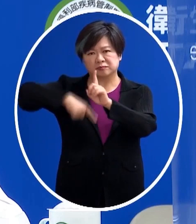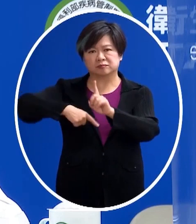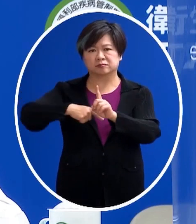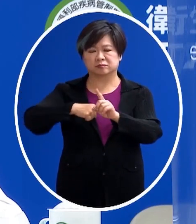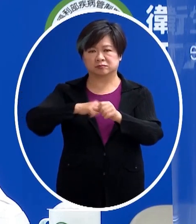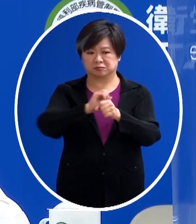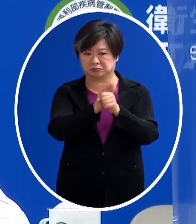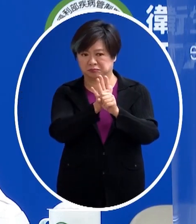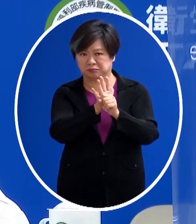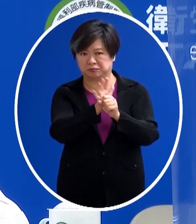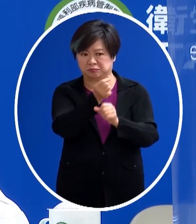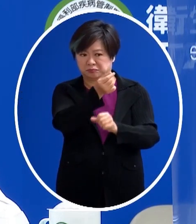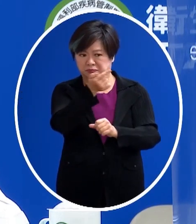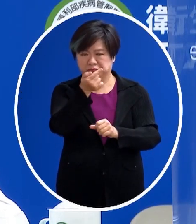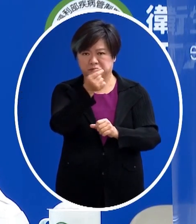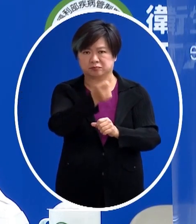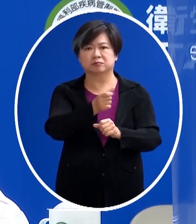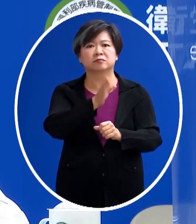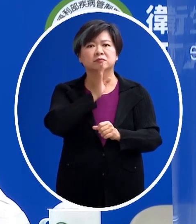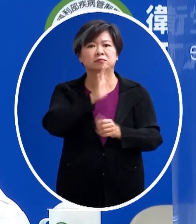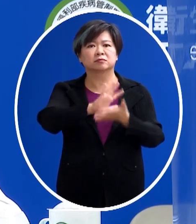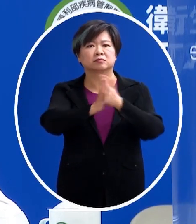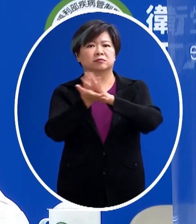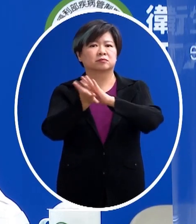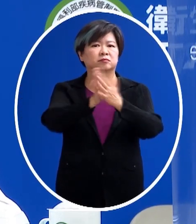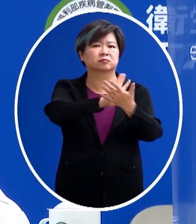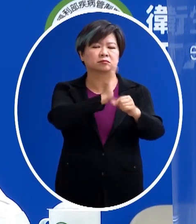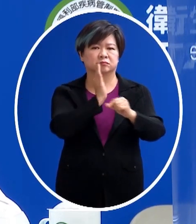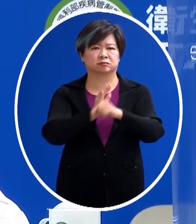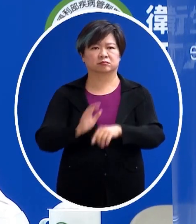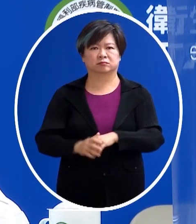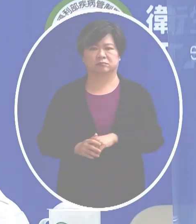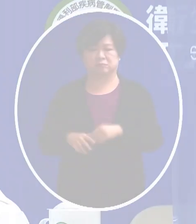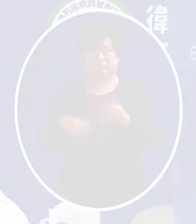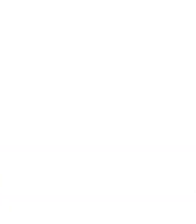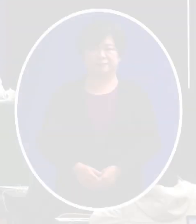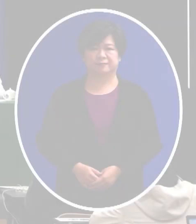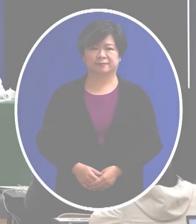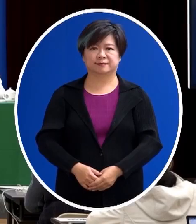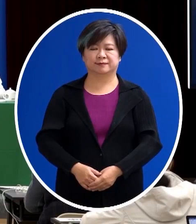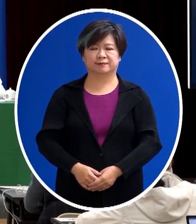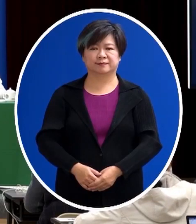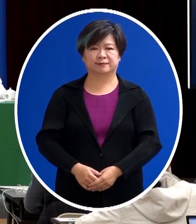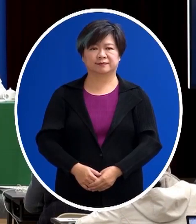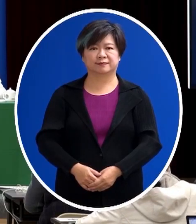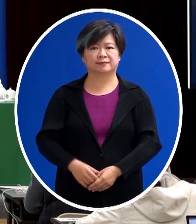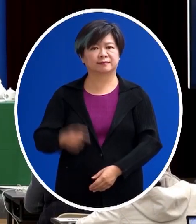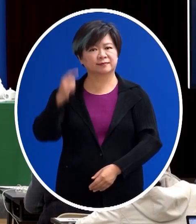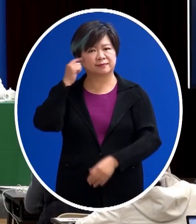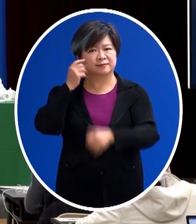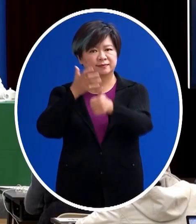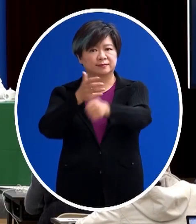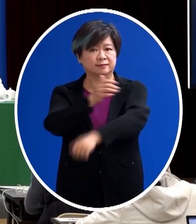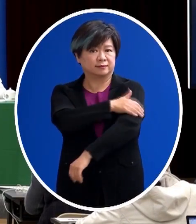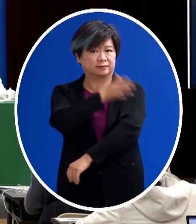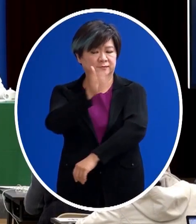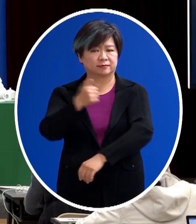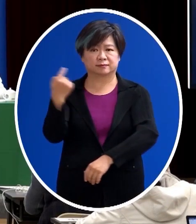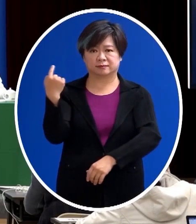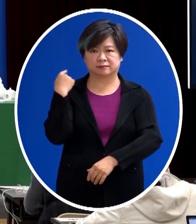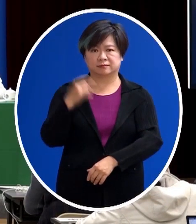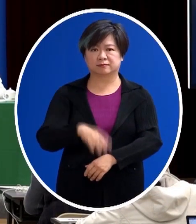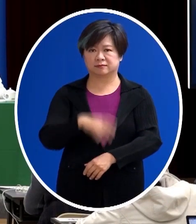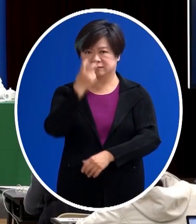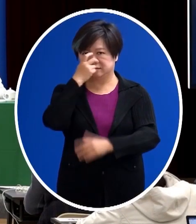变化中的，没有办法用单一的时间点就来判定它所有的一个可能性。 想请问一下部长，就是说昨天确诊的